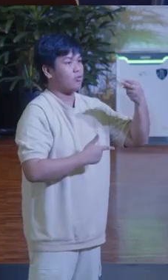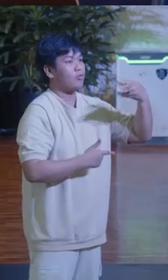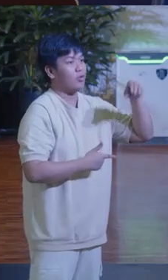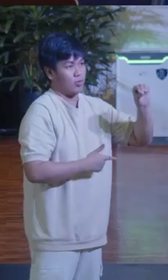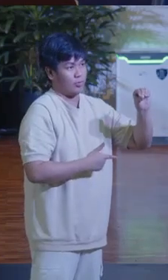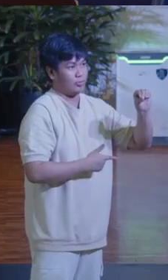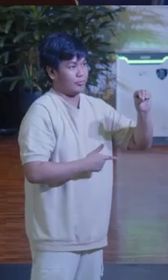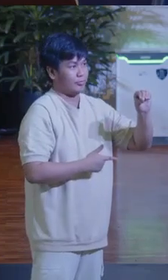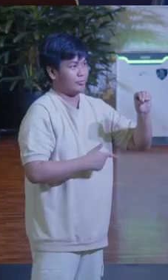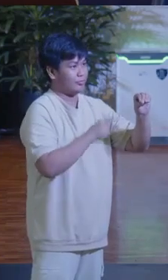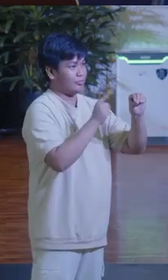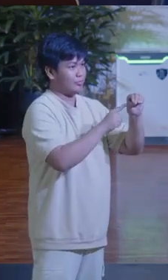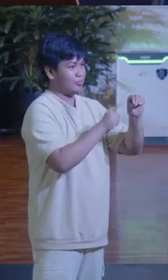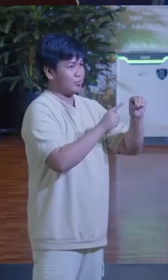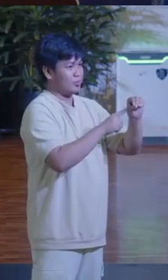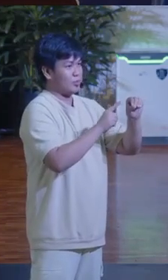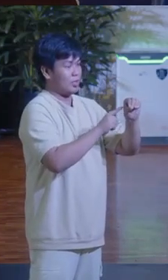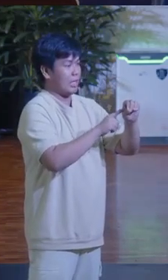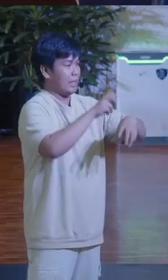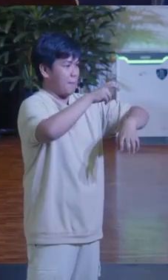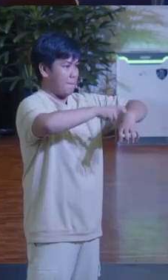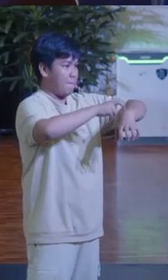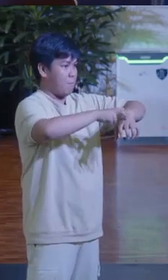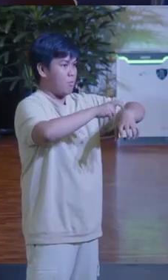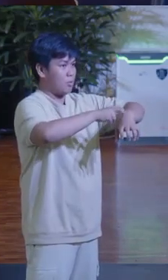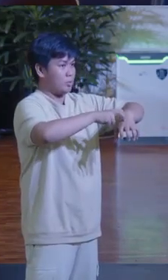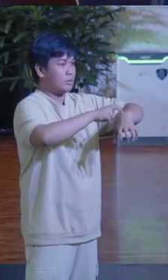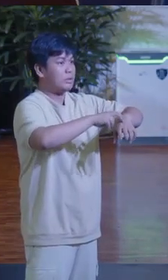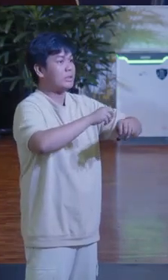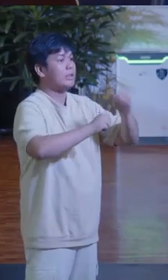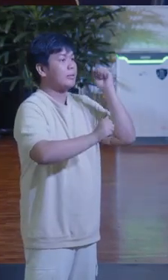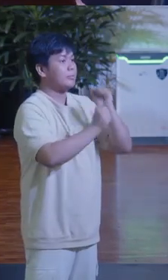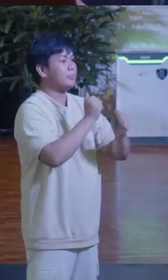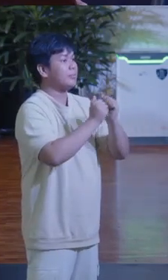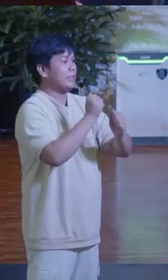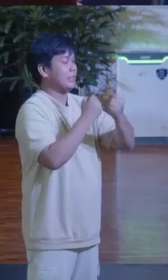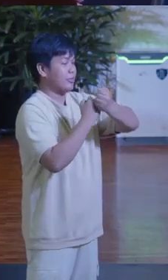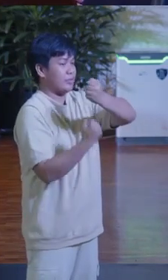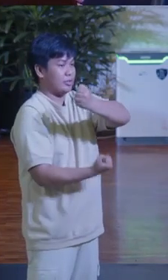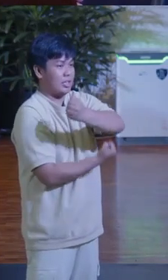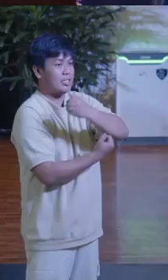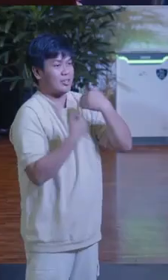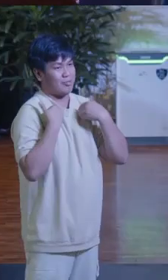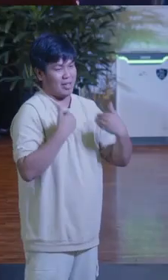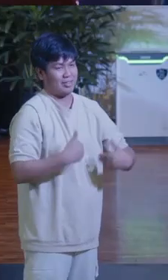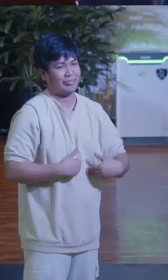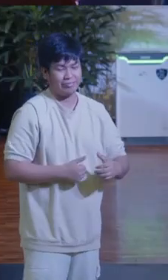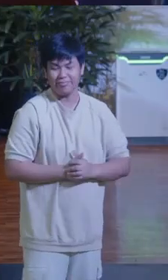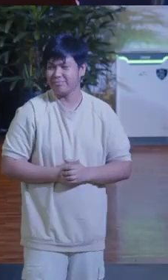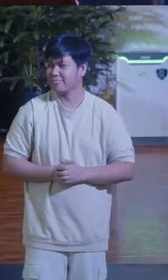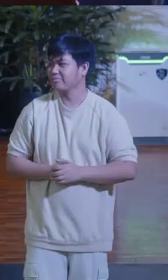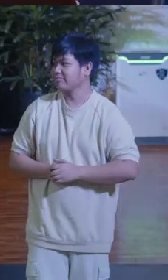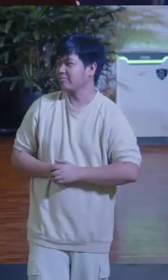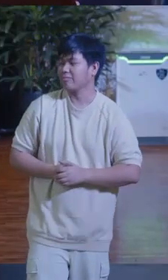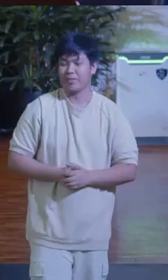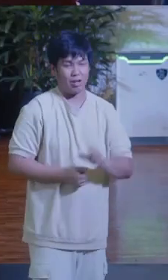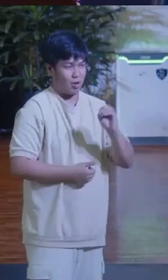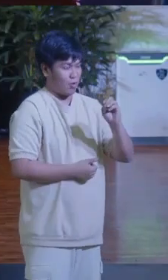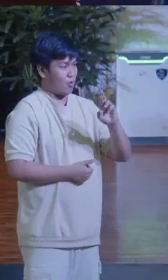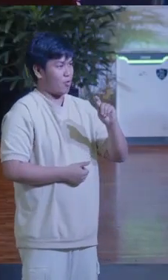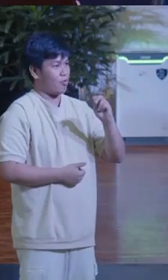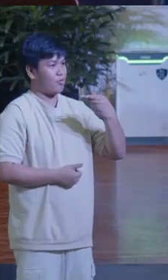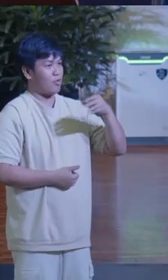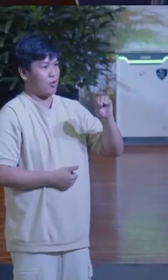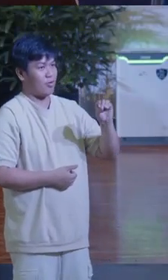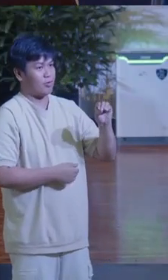no? Ngayon po gamit niya yung tungkod ko. Next week baka akong medala niyan, no? Ortho, sino